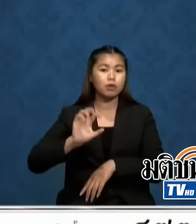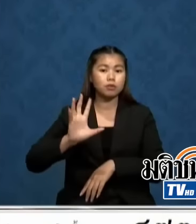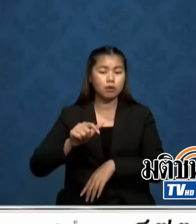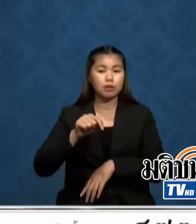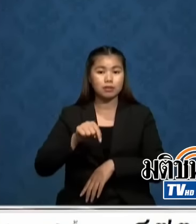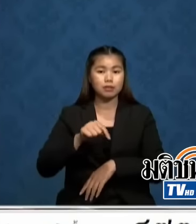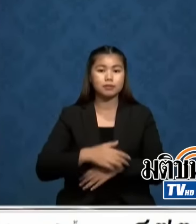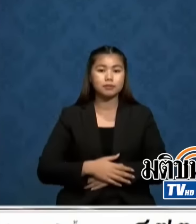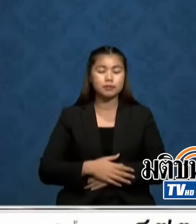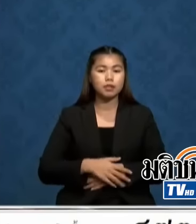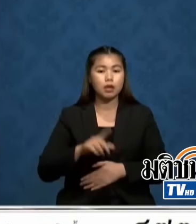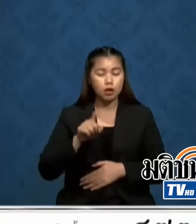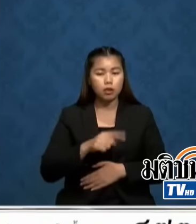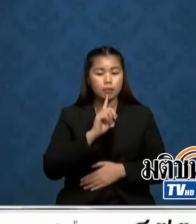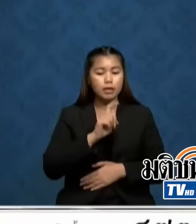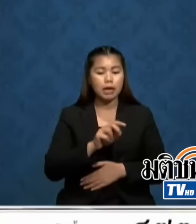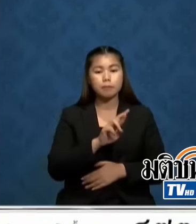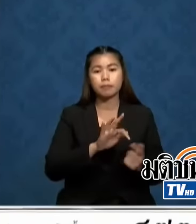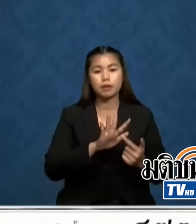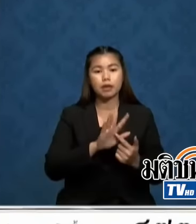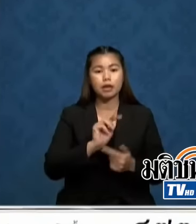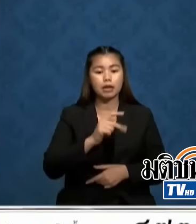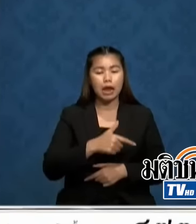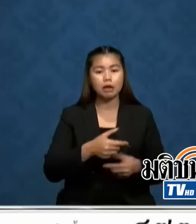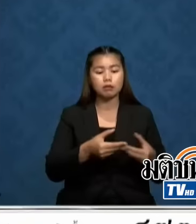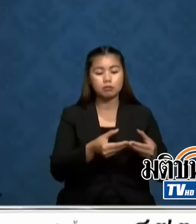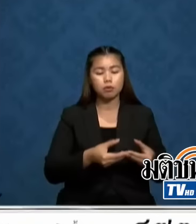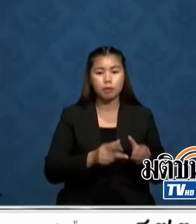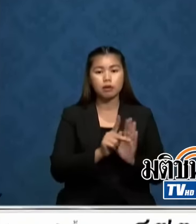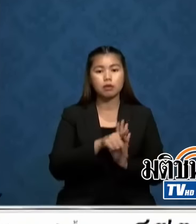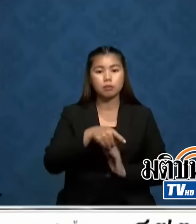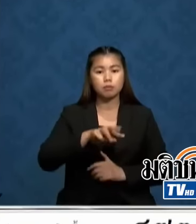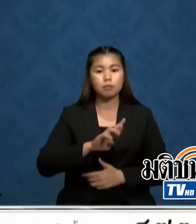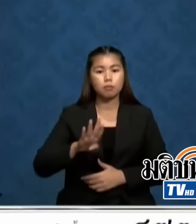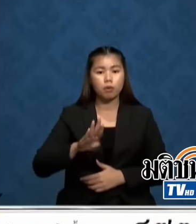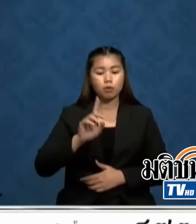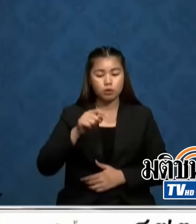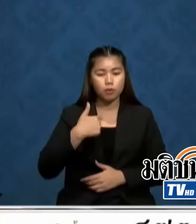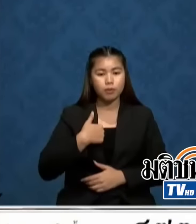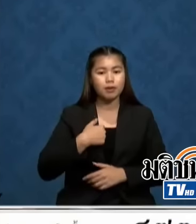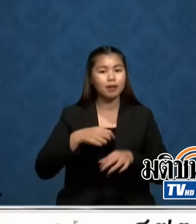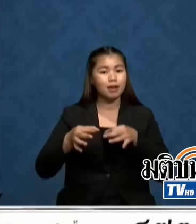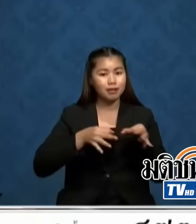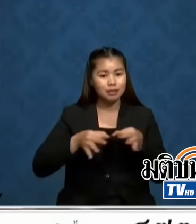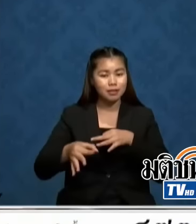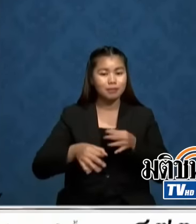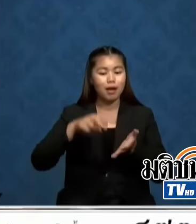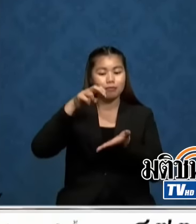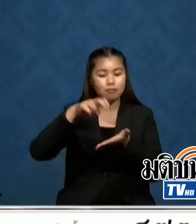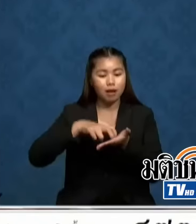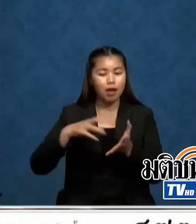อยู่ก็ต้องมาทำเป็นร่างกฎหมายในระดับพระราชบัญญัติแบบนี้มีการอภิปรายมีการลงมติตั้งกรรมาธิการ